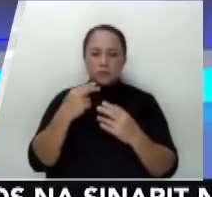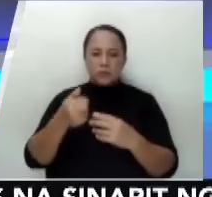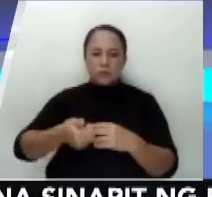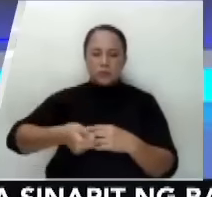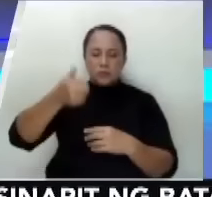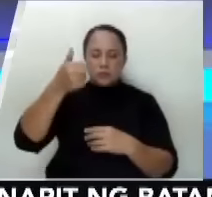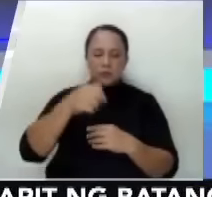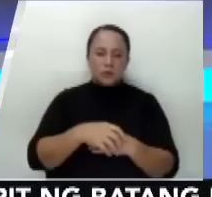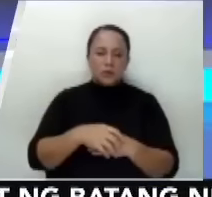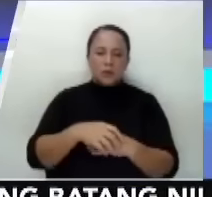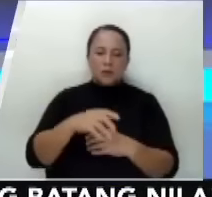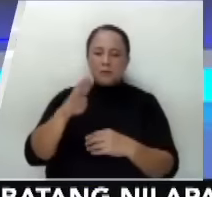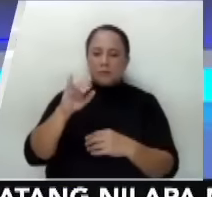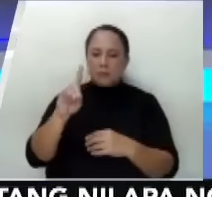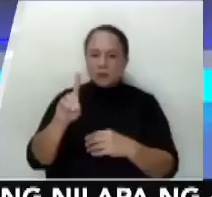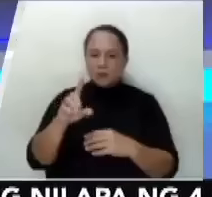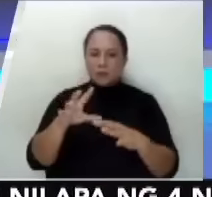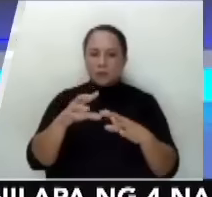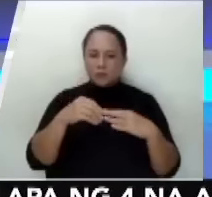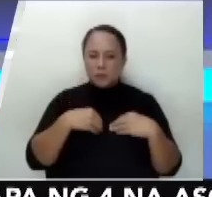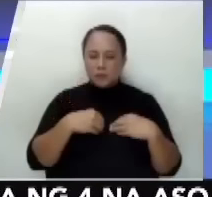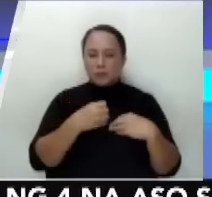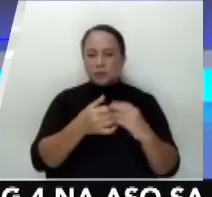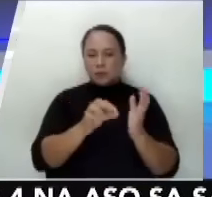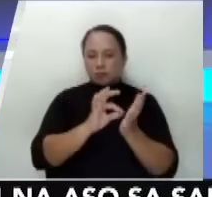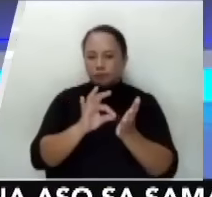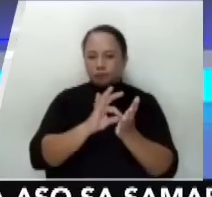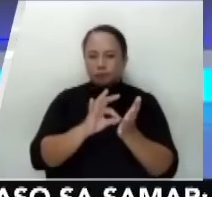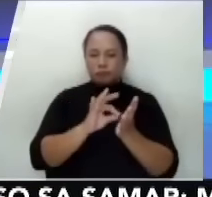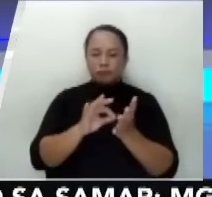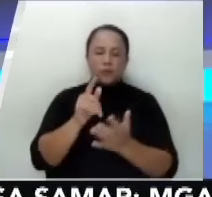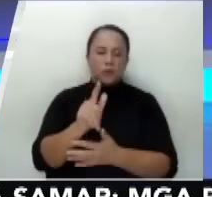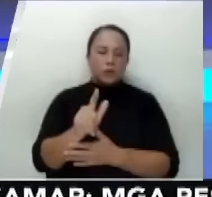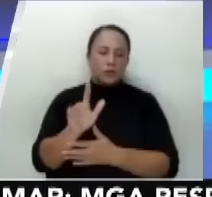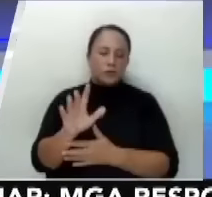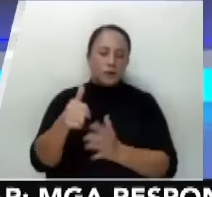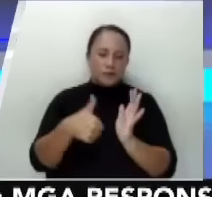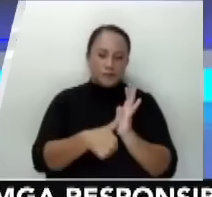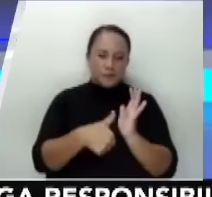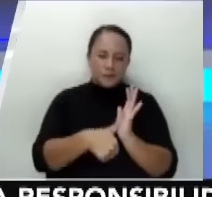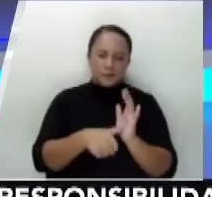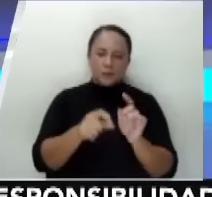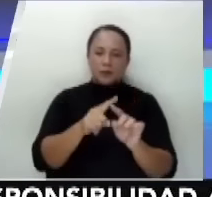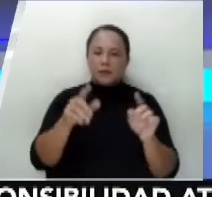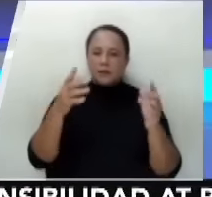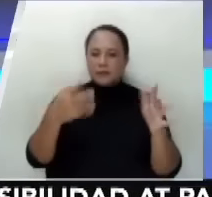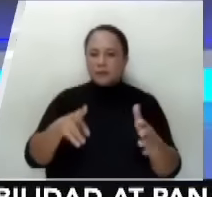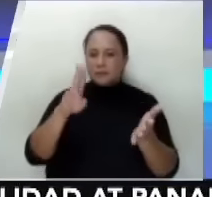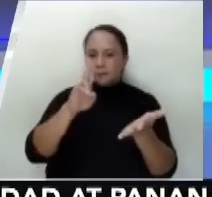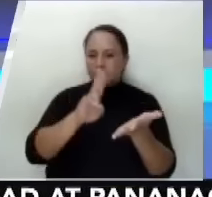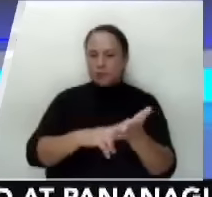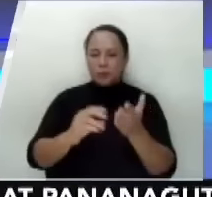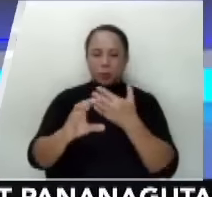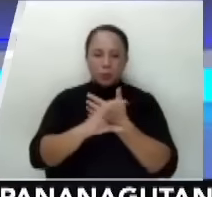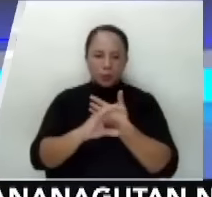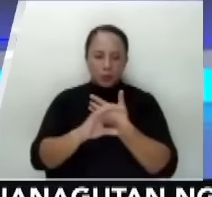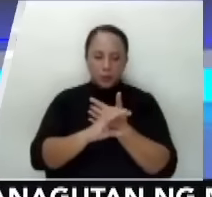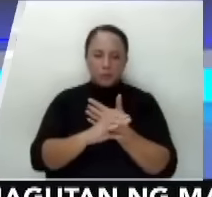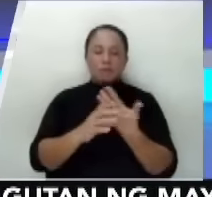sa pagtanggap at pagbilang ng mga boto sa 2025 elections. Pero nagpirmahan na ng kontrata ang Miro at COMELEC kaugnay